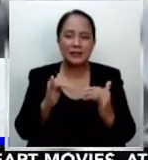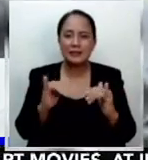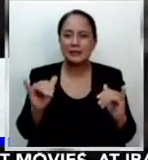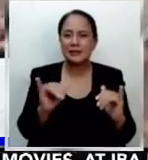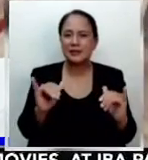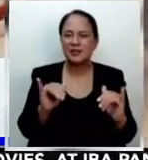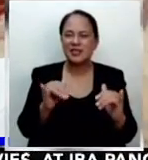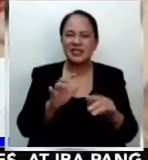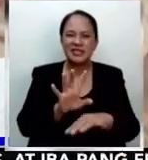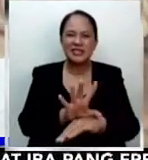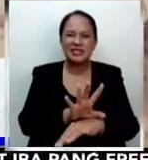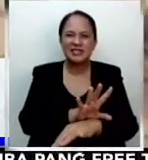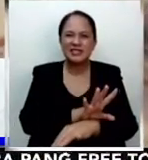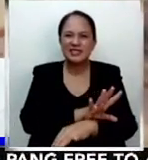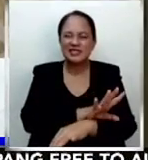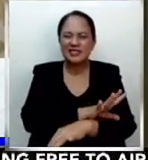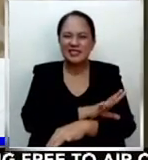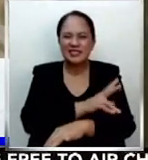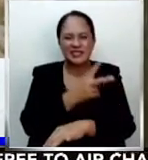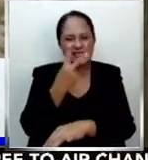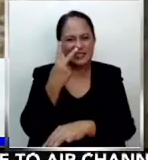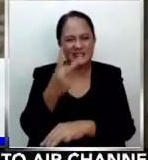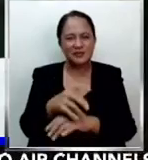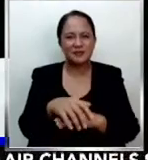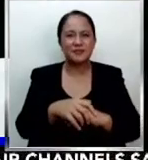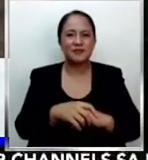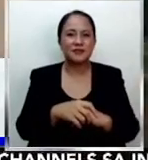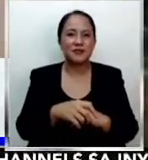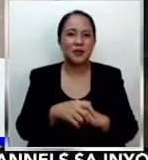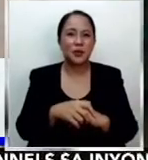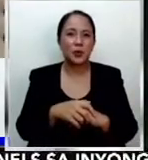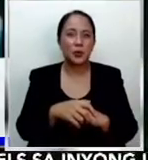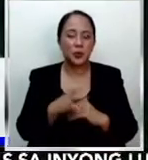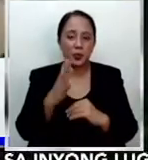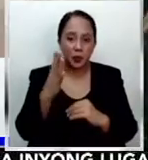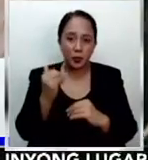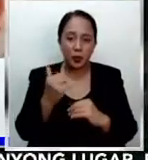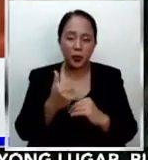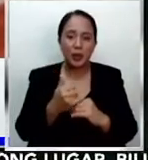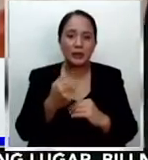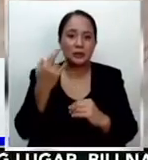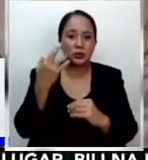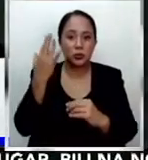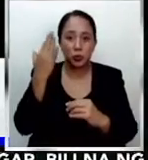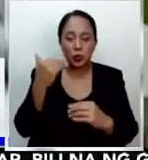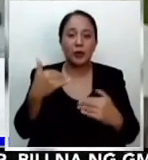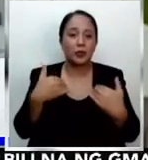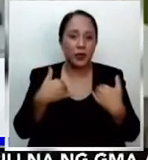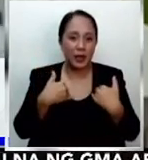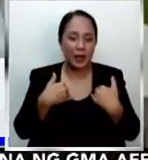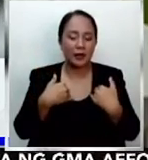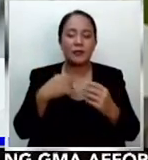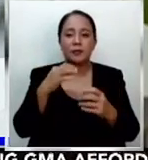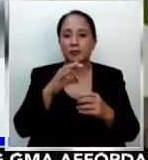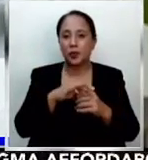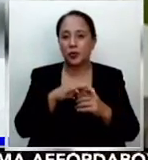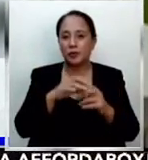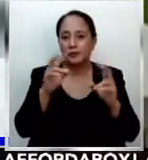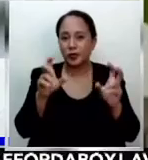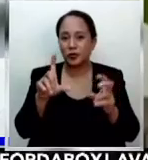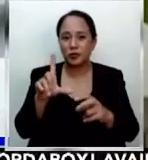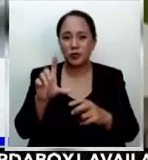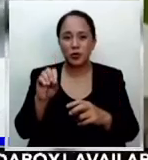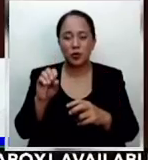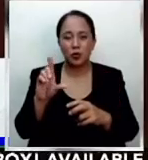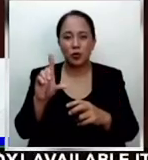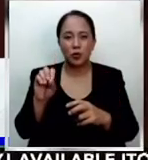Nakakakilabot eh. Kasi siyempre, ito yung rason kung bakit kami may programa na ganito. Diba?